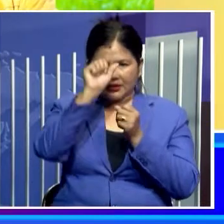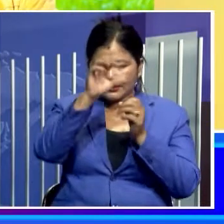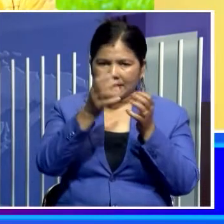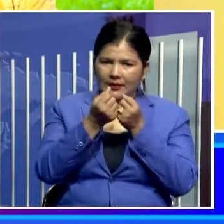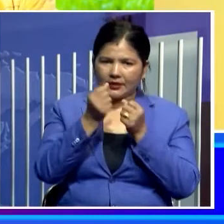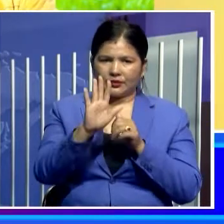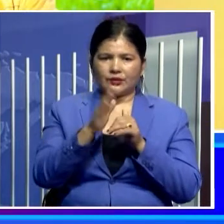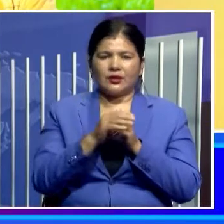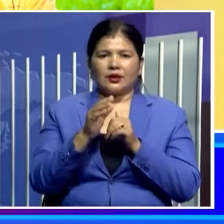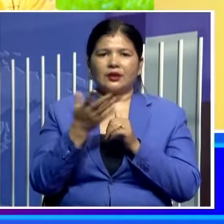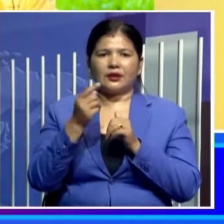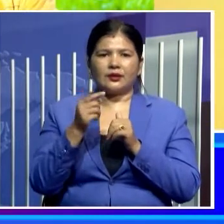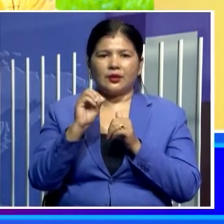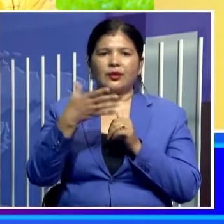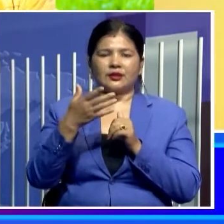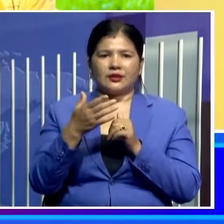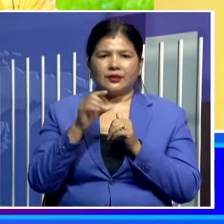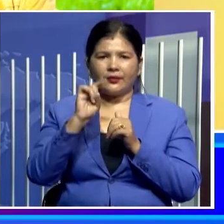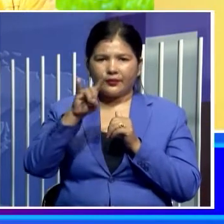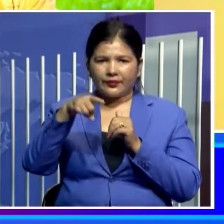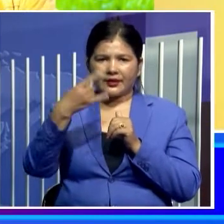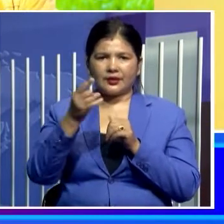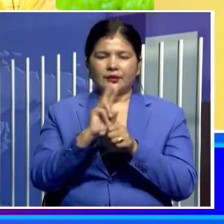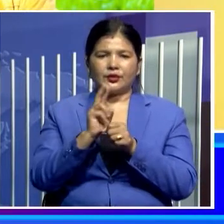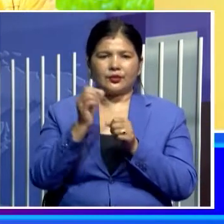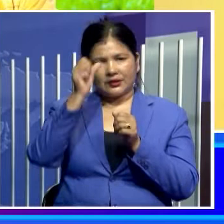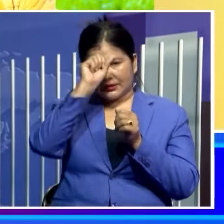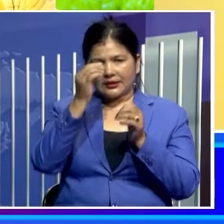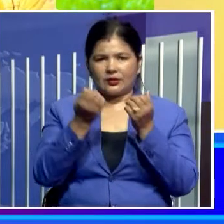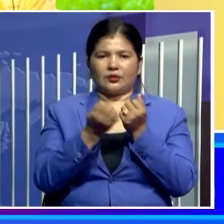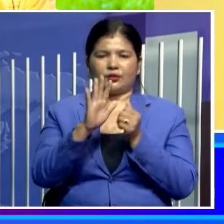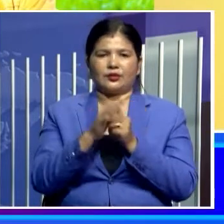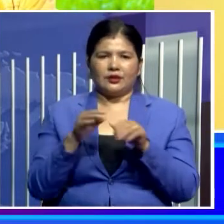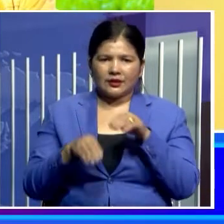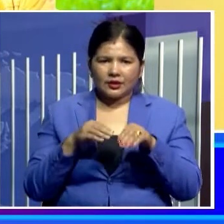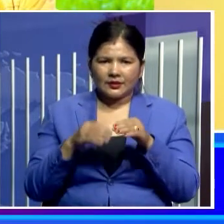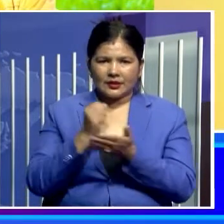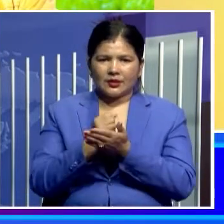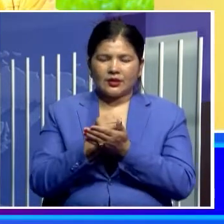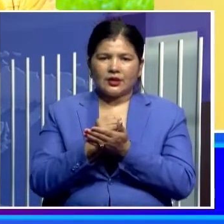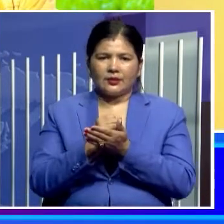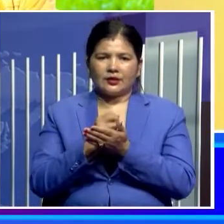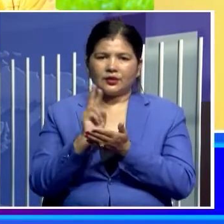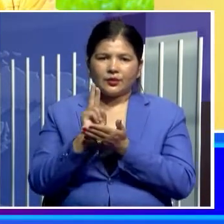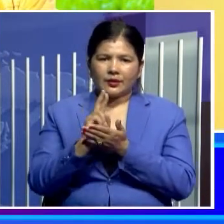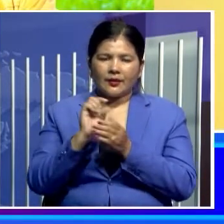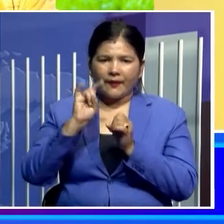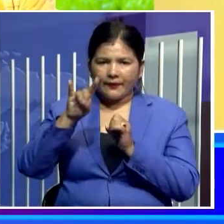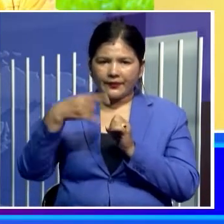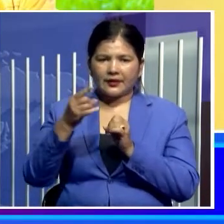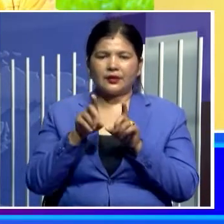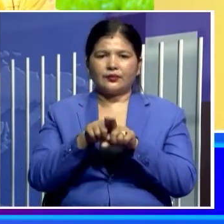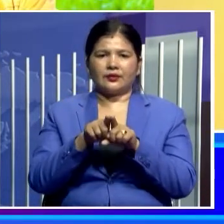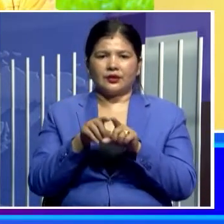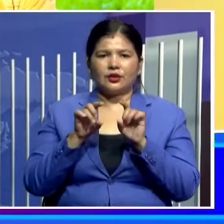थियो। केही पछि म तपाईँलाई फेरि पनि केही अपडेट आएछ भने जानकारी गराउँछु। हस् हुन्छ, निर्वाचन र मतपरिणामसँग सम्बन्धित विषयमा फेरि पनि केही अपडेट लिउँला, अहिलेका